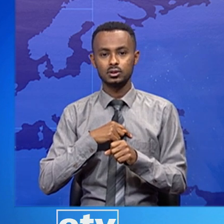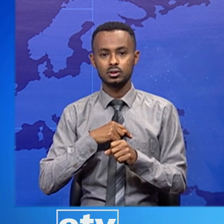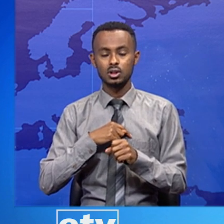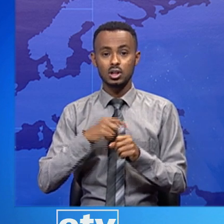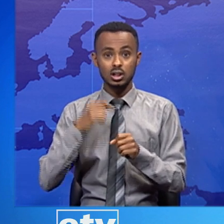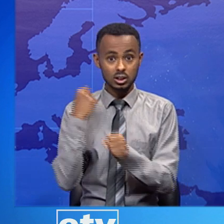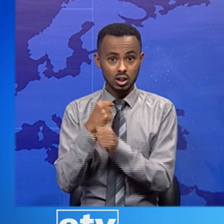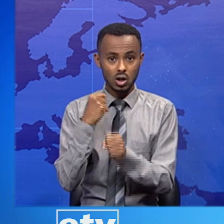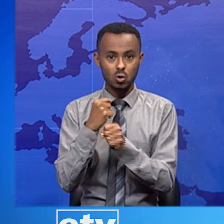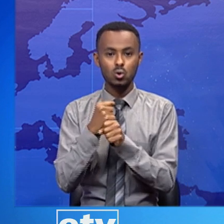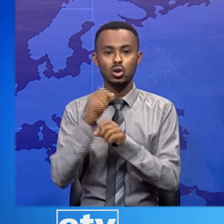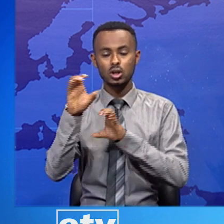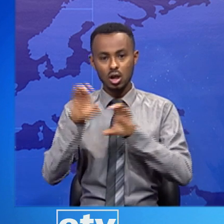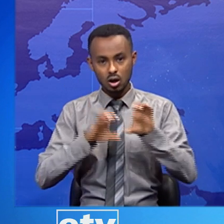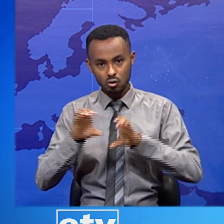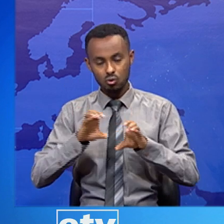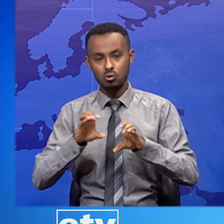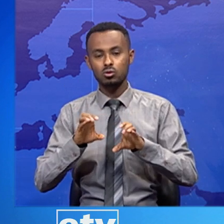በልከናወን የሚደረግ